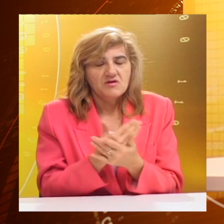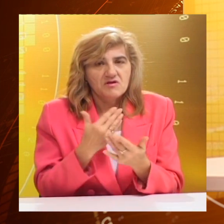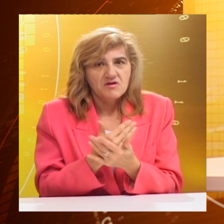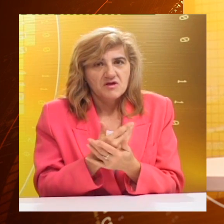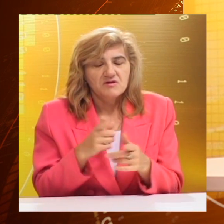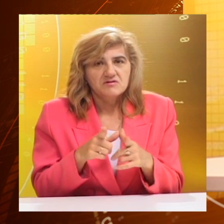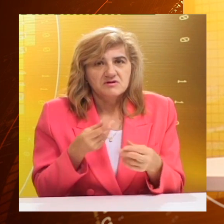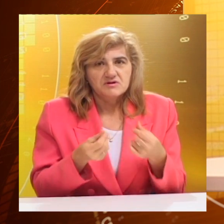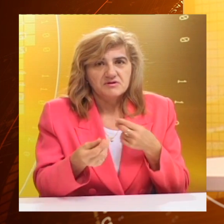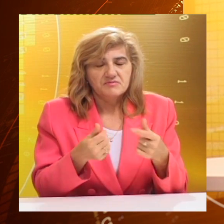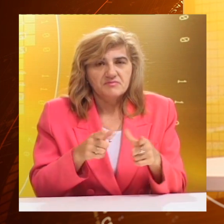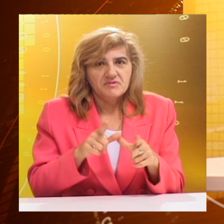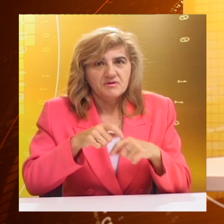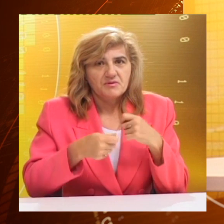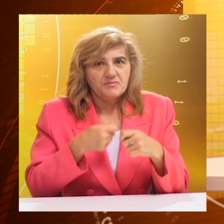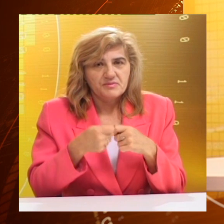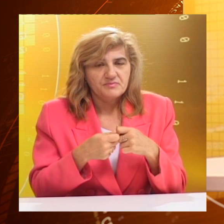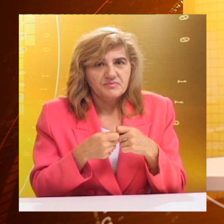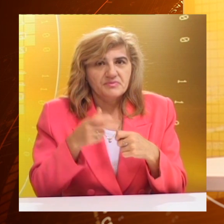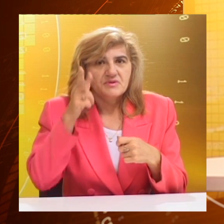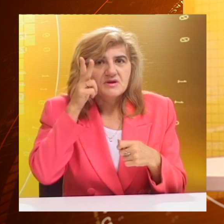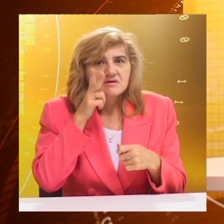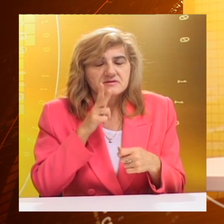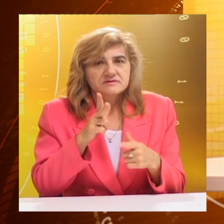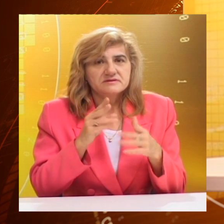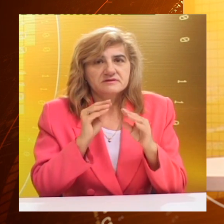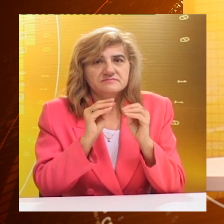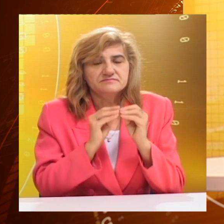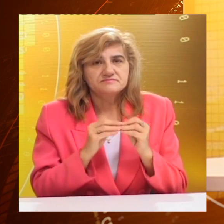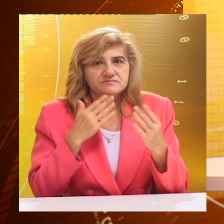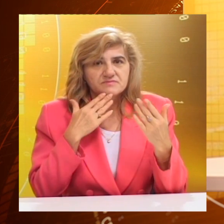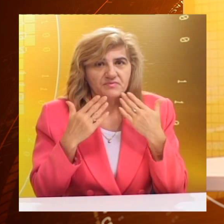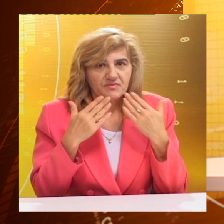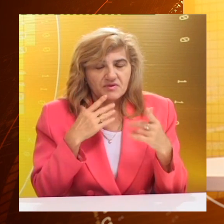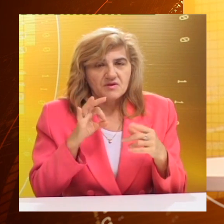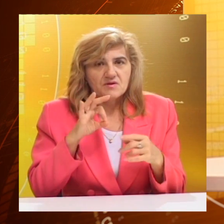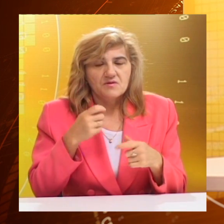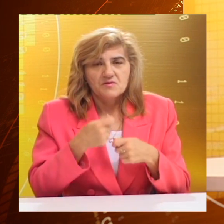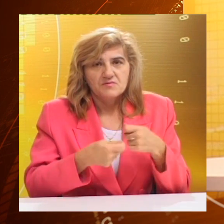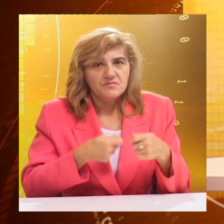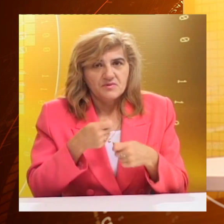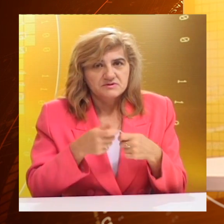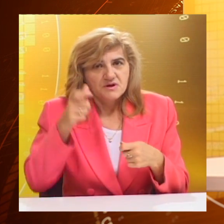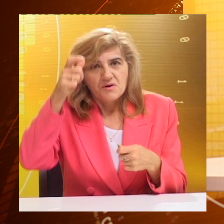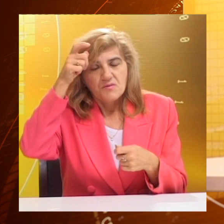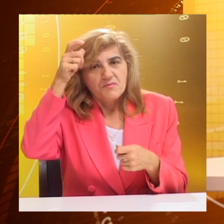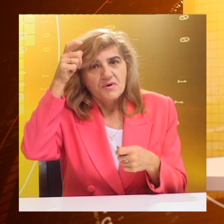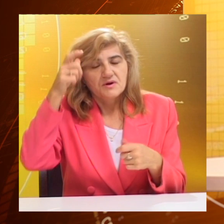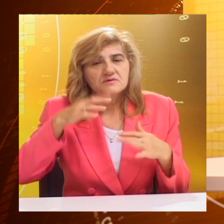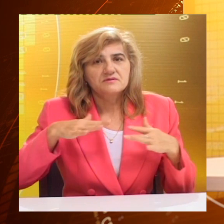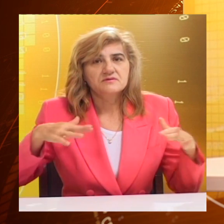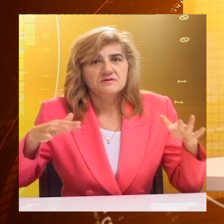na temu novine i aktualnosti u finansijsko-pravnom poslovanju. Trodnevno savjetovanje u organizaciji Informativno-poslovnog centra iz